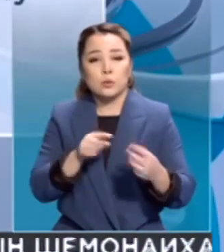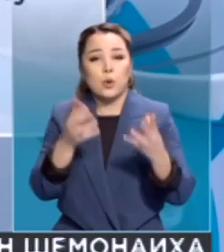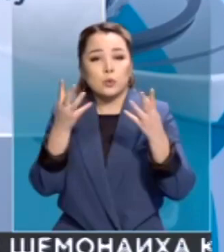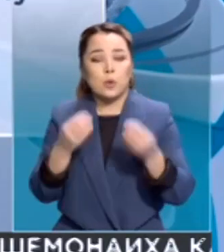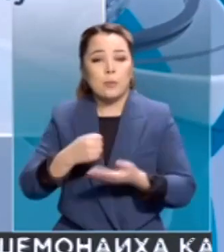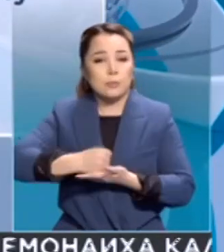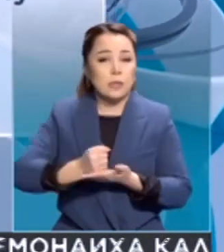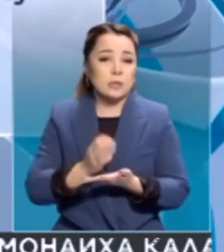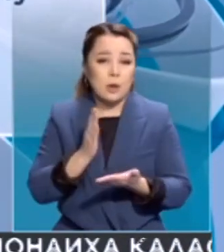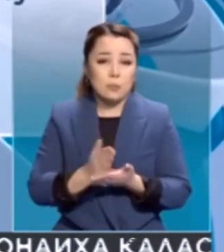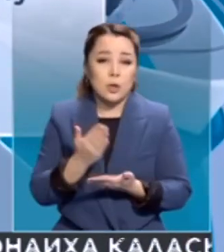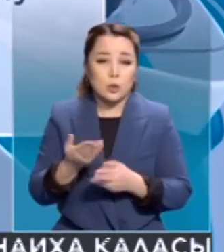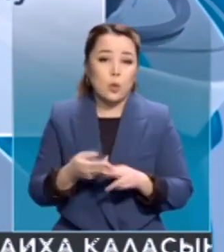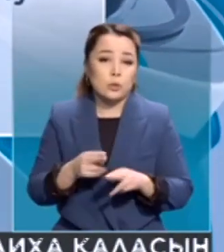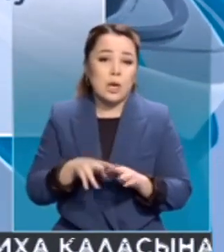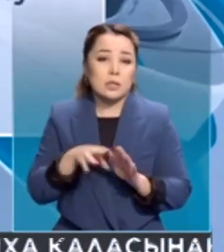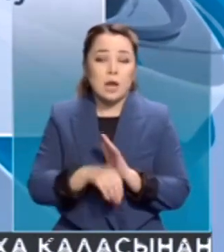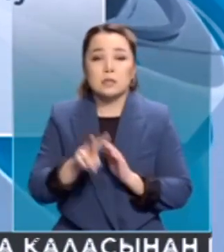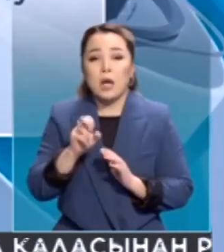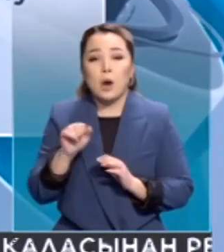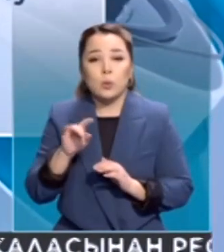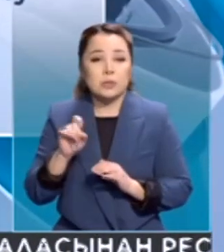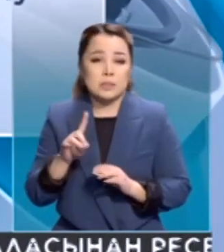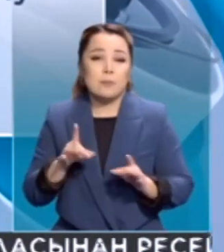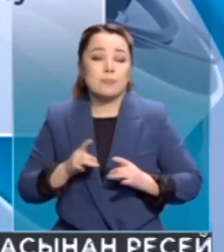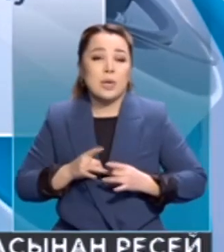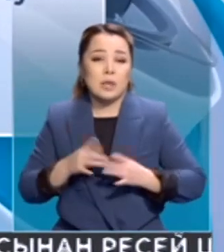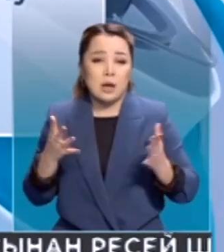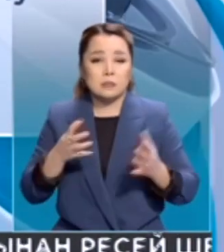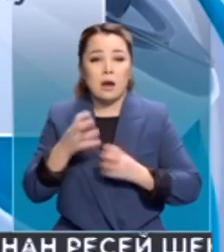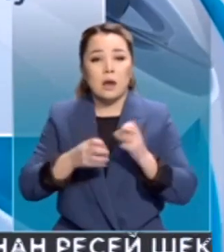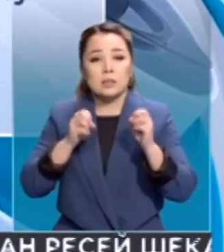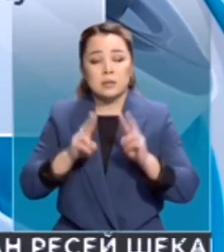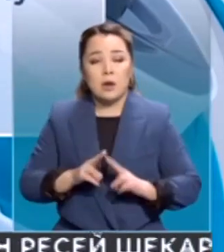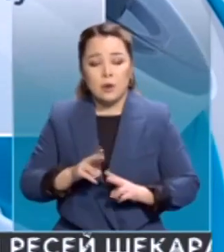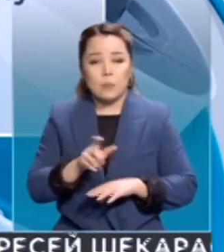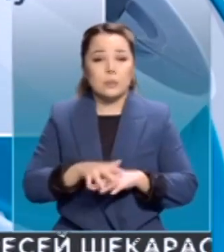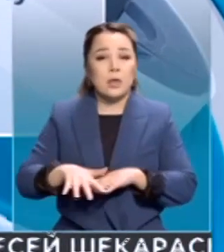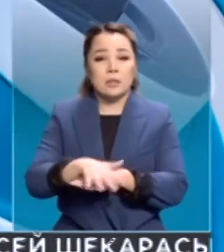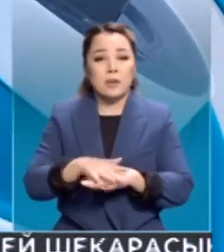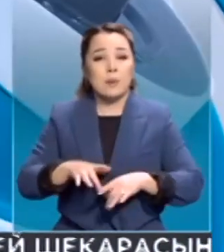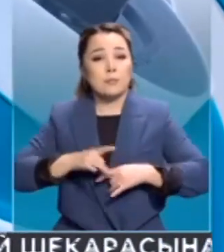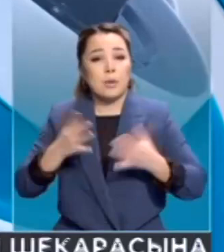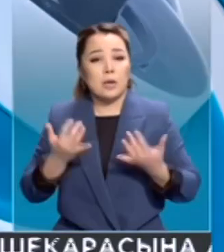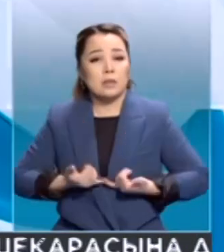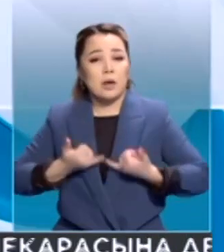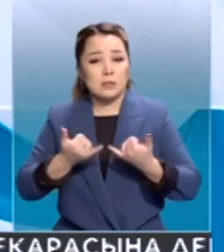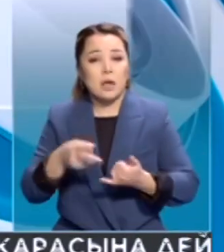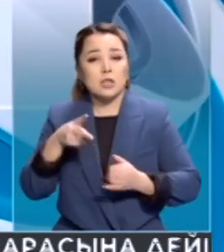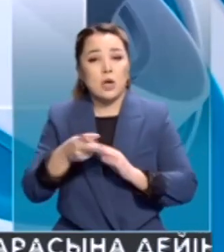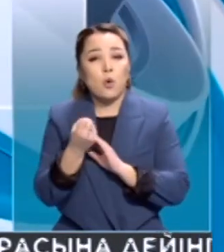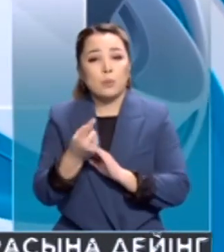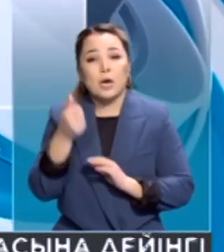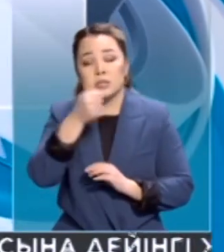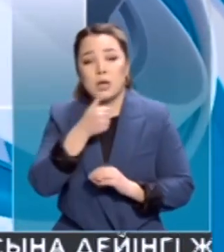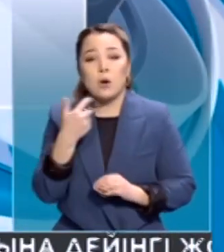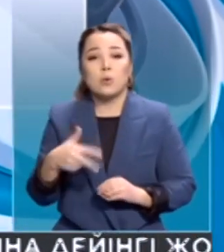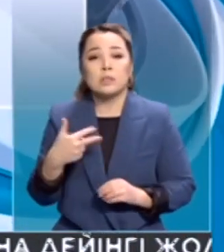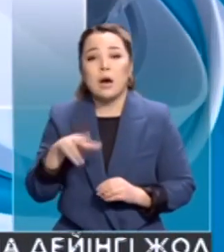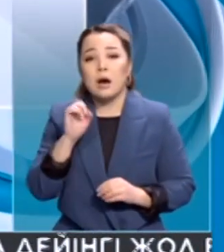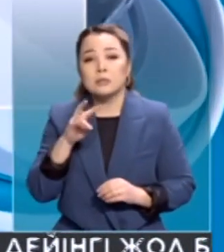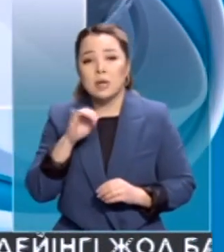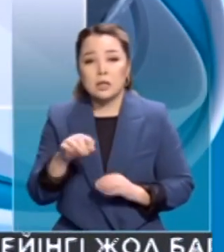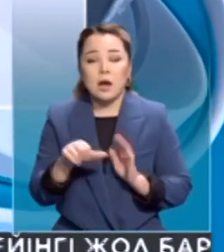деп бекітті. Сонымен қатар наурыз мерекесін халықаралық халықтық мейрам деп таныды. 2011 жыл 30 қаңтар